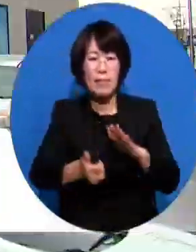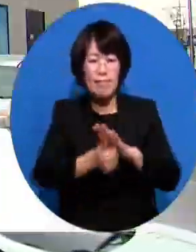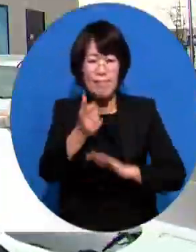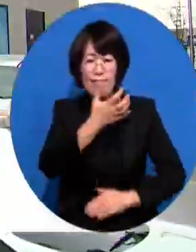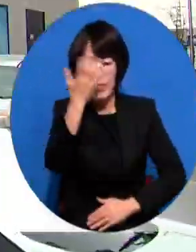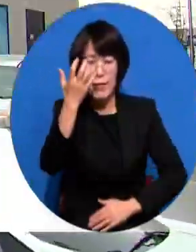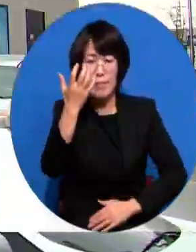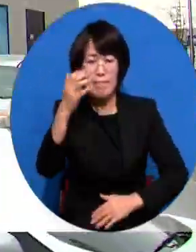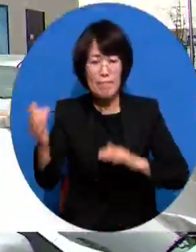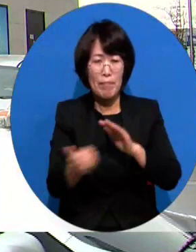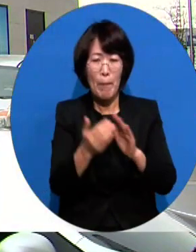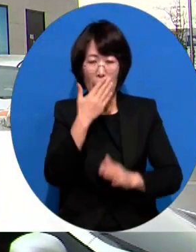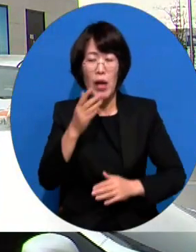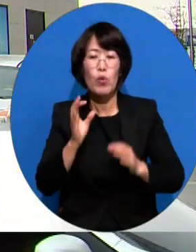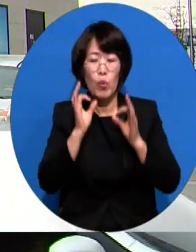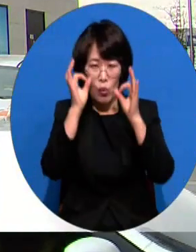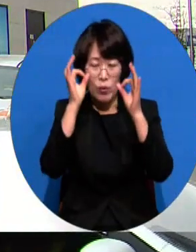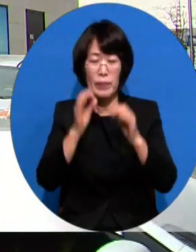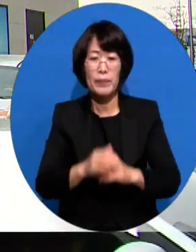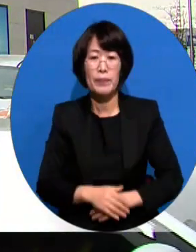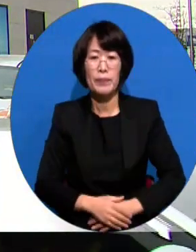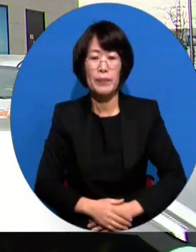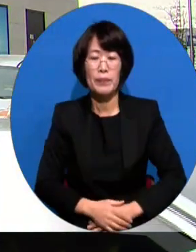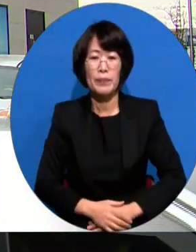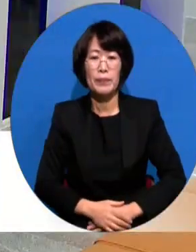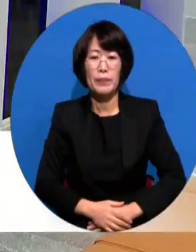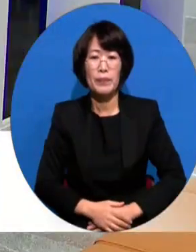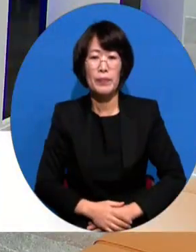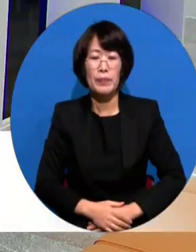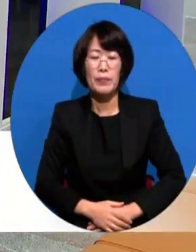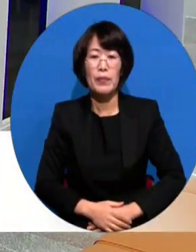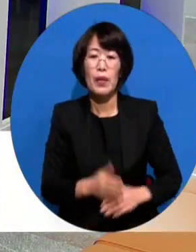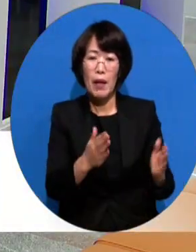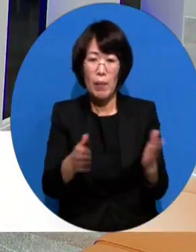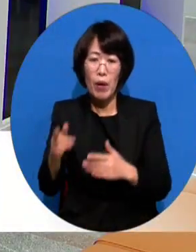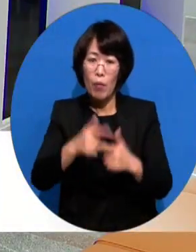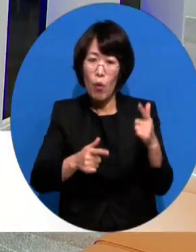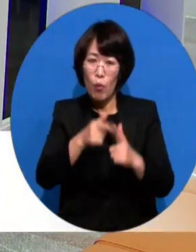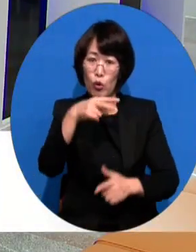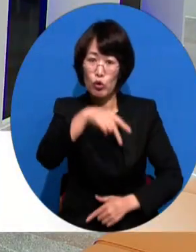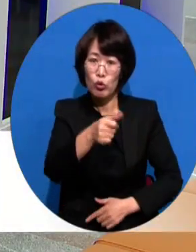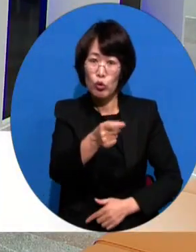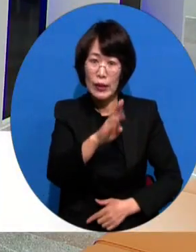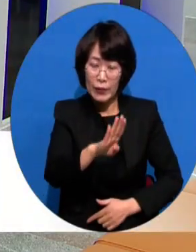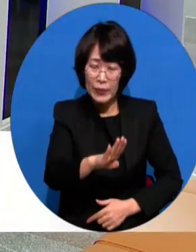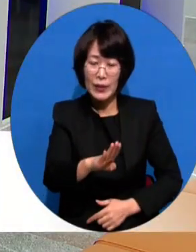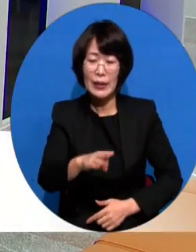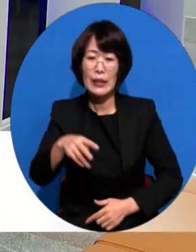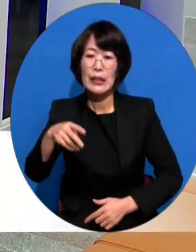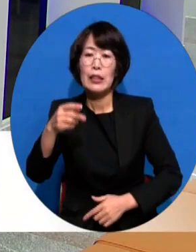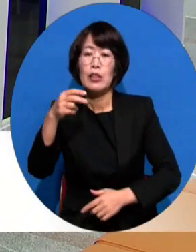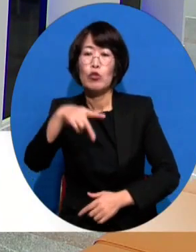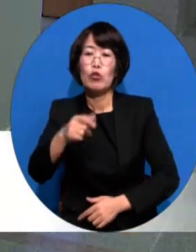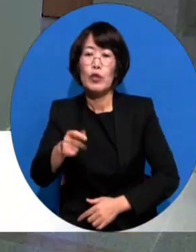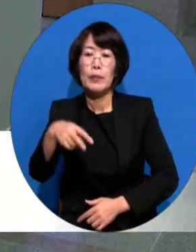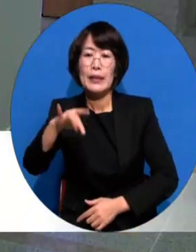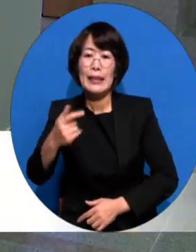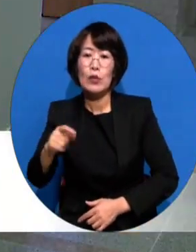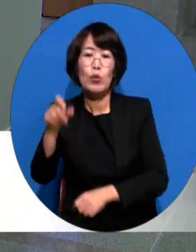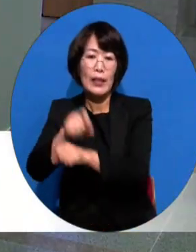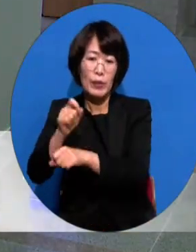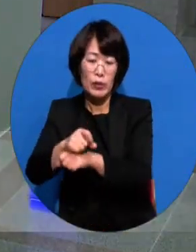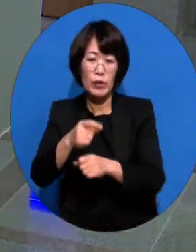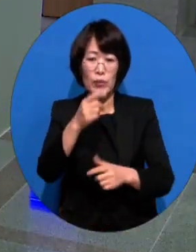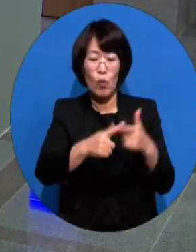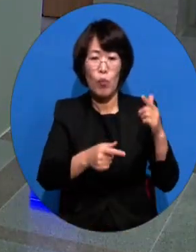꿈을 찾을 수 있도록 노력하겠다고 밝혔습니다. 한편 목포수협은 오늘 수협 신용부를 목포 북항으로